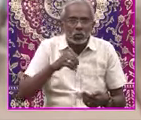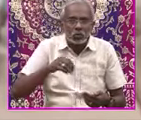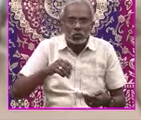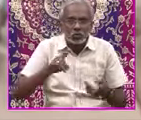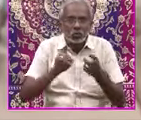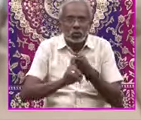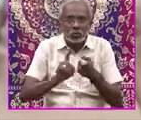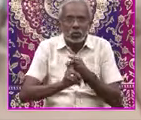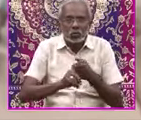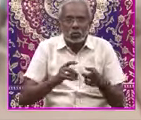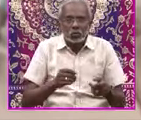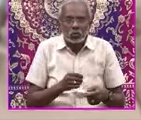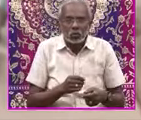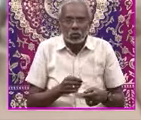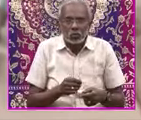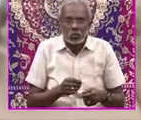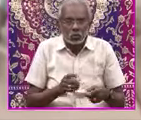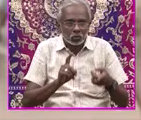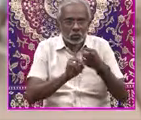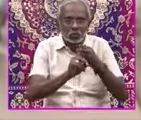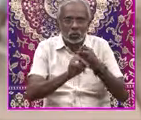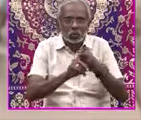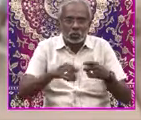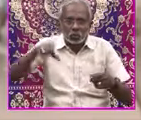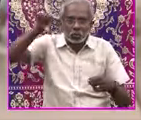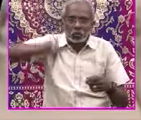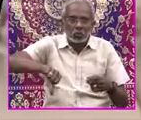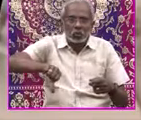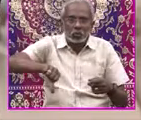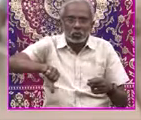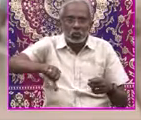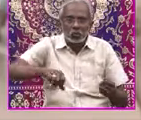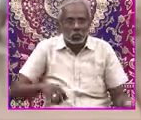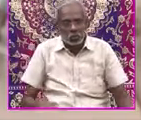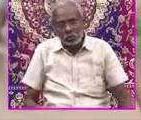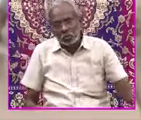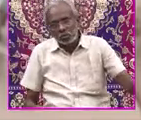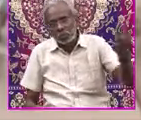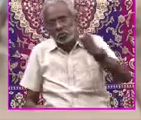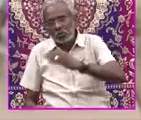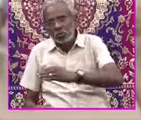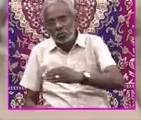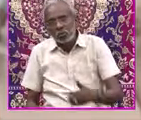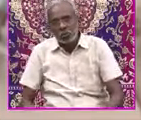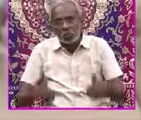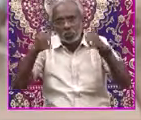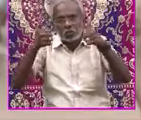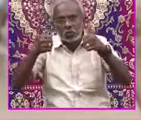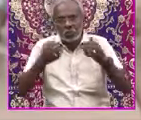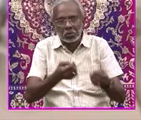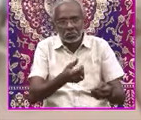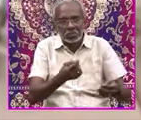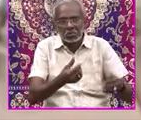பொழுது அந்த நாட்டு மன்னன் தோற்றுவிட்டால் திரை பொருளாக வெற்றி பெற்ற மன்னனுக்கு அளிக்க வேண்டும்.